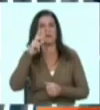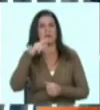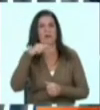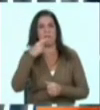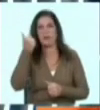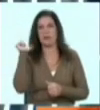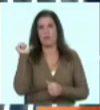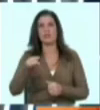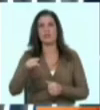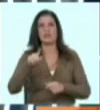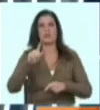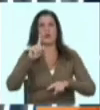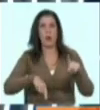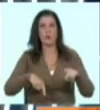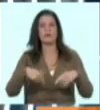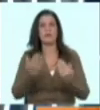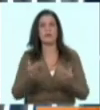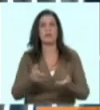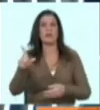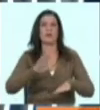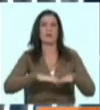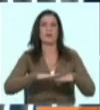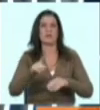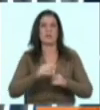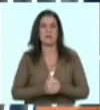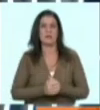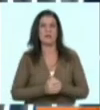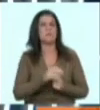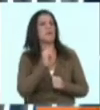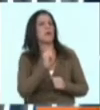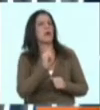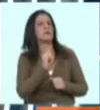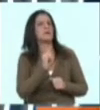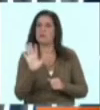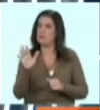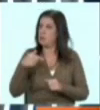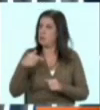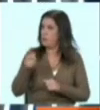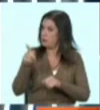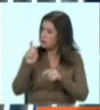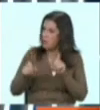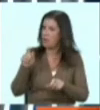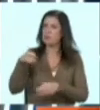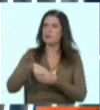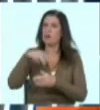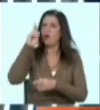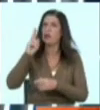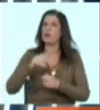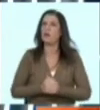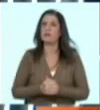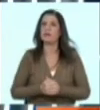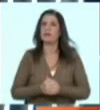בידו במרוצת המסע ומתן את התחום הזה. זה גורמים בליכוד. גורמים בליכוד. אני לא יצא לי, זה הקשה, אני לא חושב שזה ספין. זה גם אבי, אם היו ממנים אותו למחלק את גם מזה